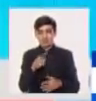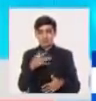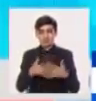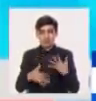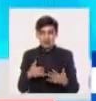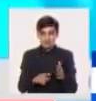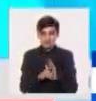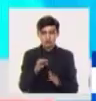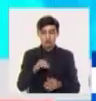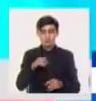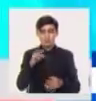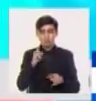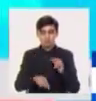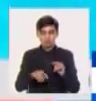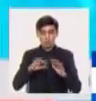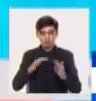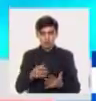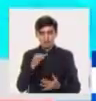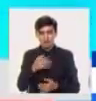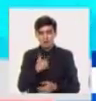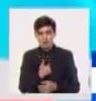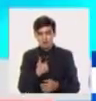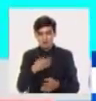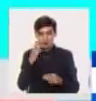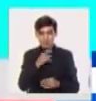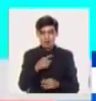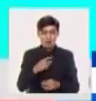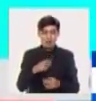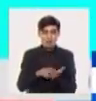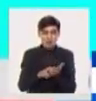әлсіздік, тез шаршау, аздаған жөтел сақталуы мүмкін. Бұл қатты